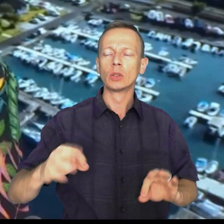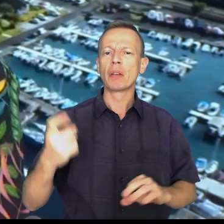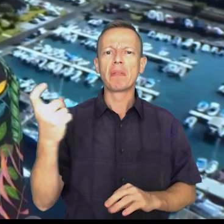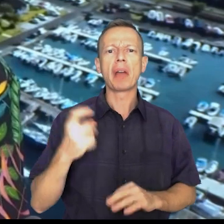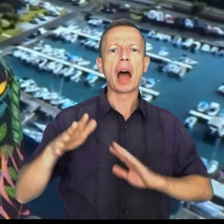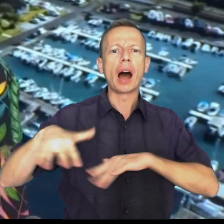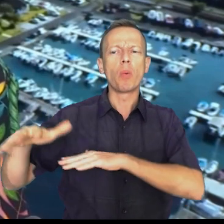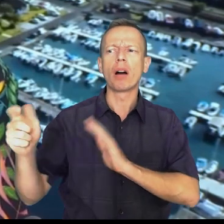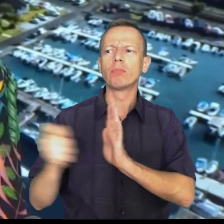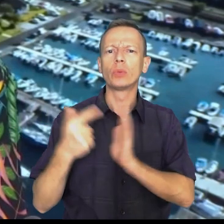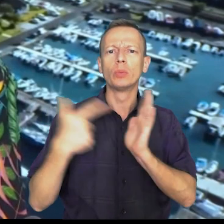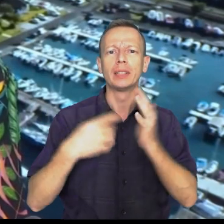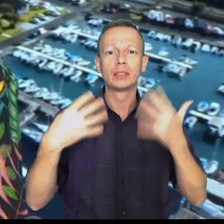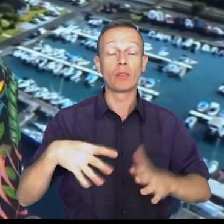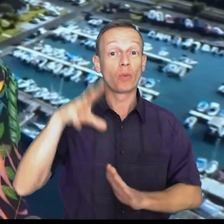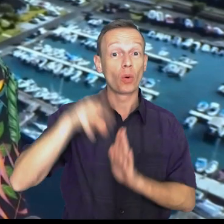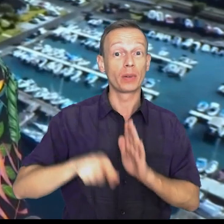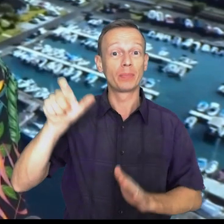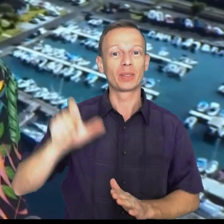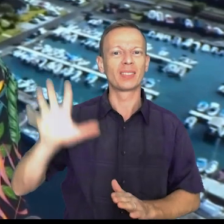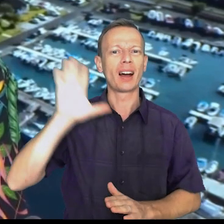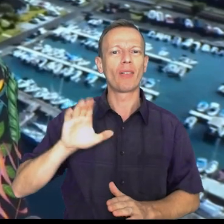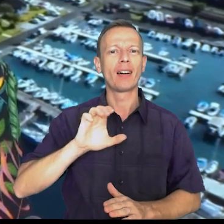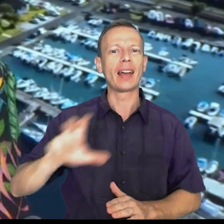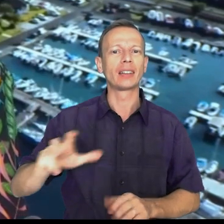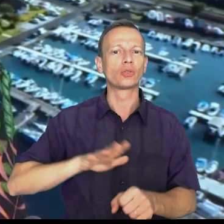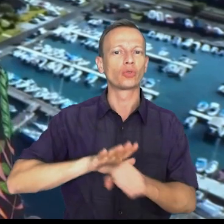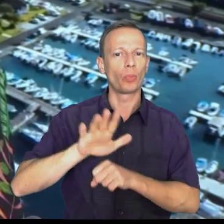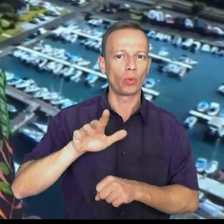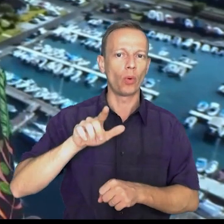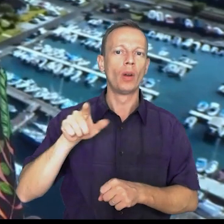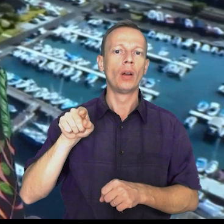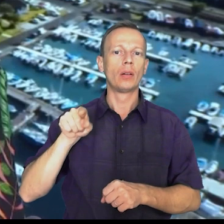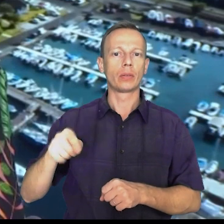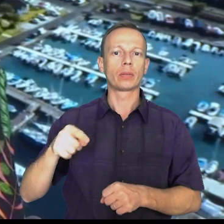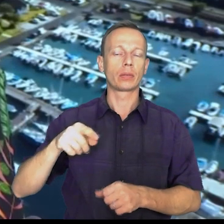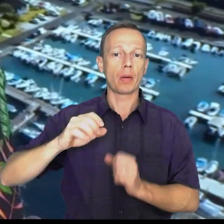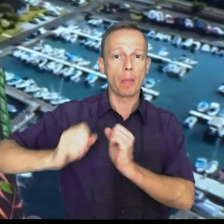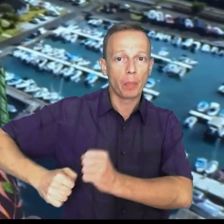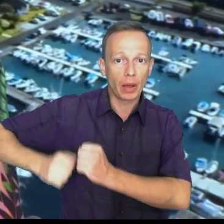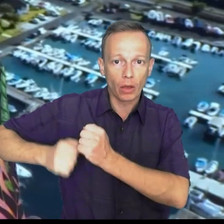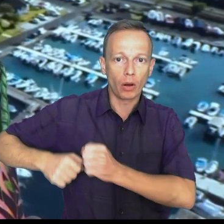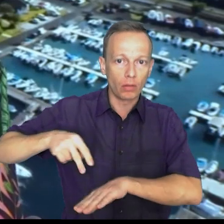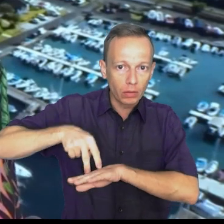2019 et parmi eux, l'ex-champion de paddle Tuterei Montaron, Lucille Guichet-Tirao, était sur place ce matin.